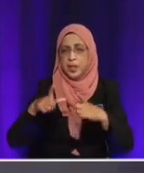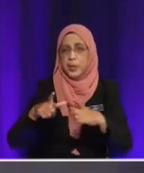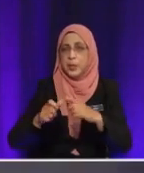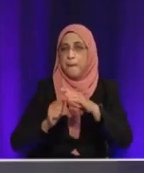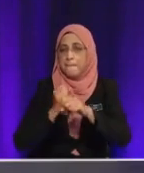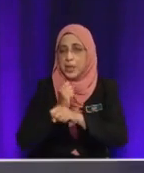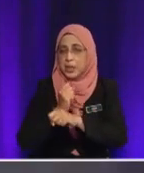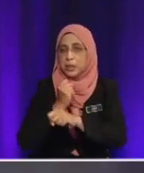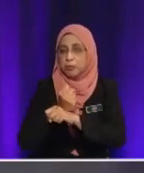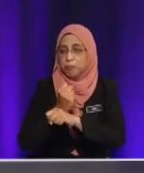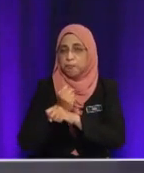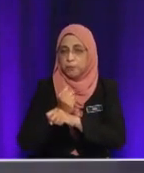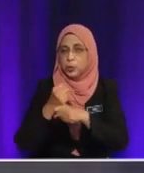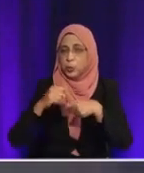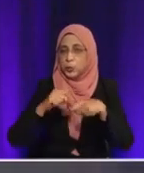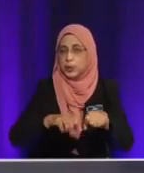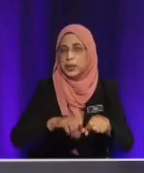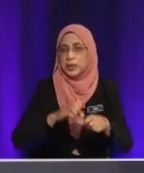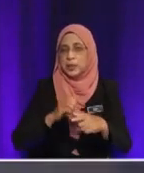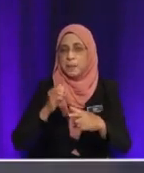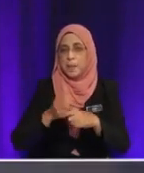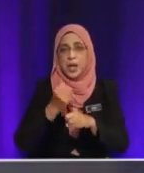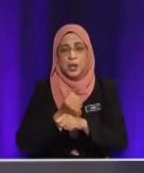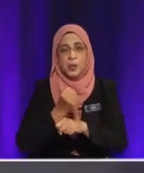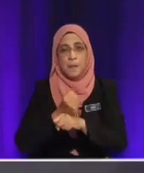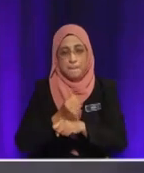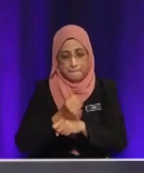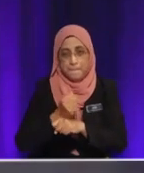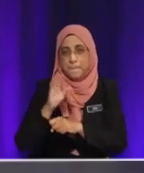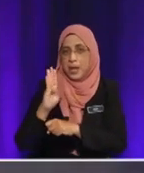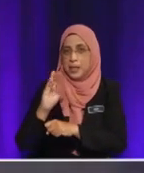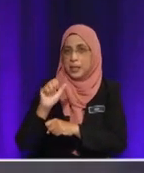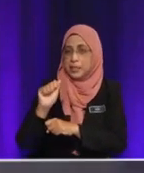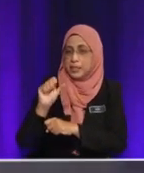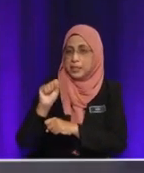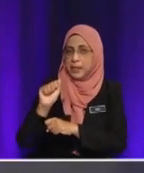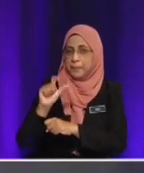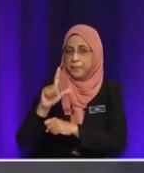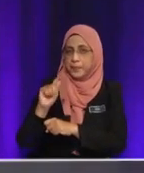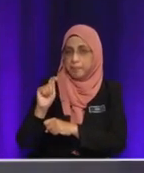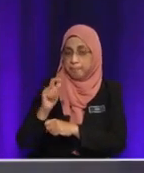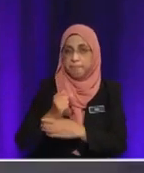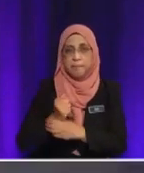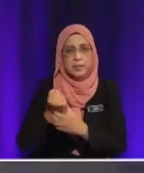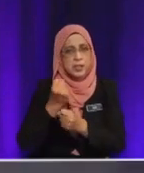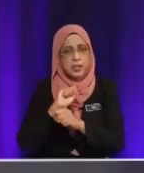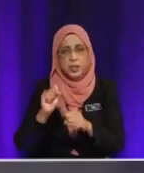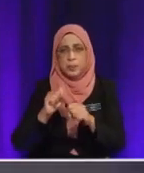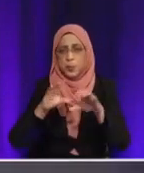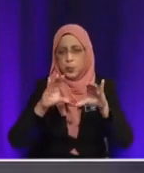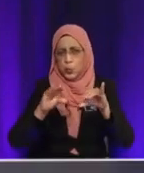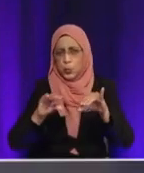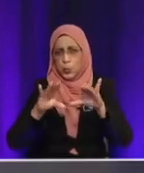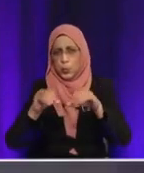batu batu sungai ataupun batu basah tadi. Okey, kemudian kita dah siap urut. Dah siap